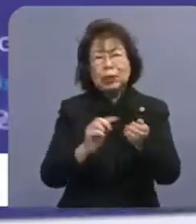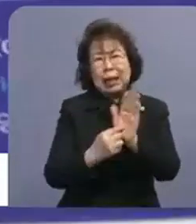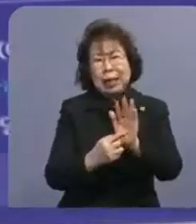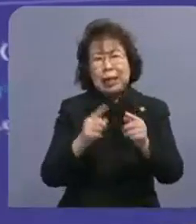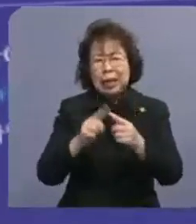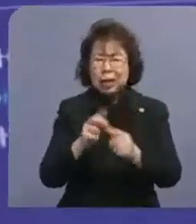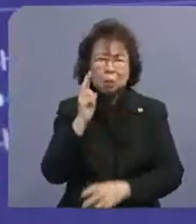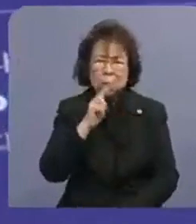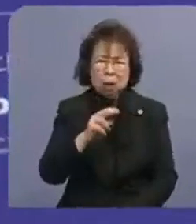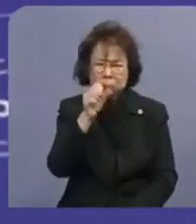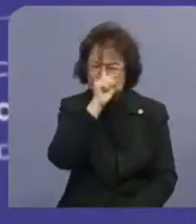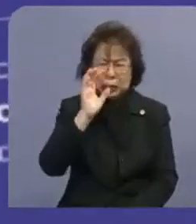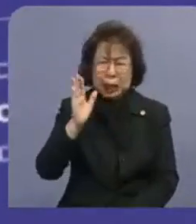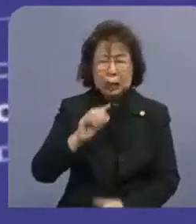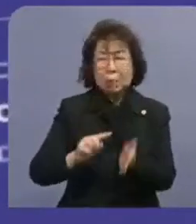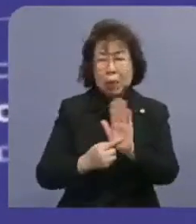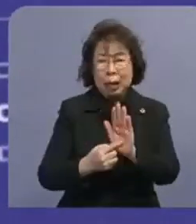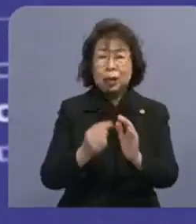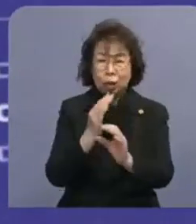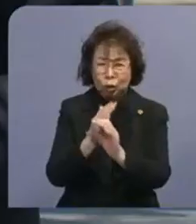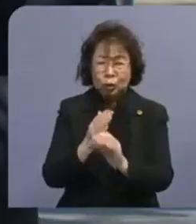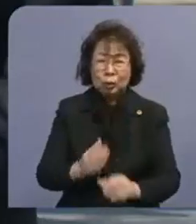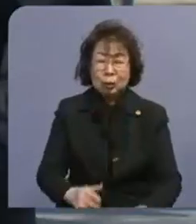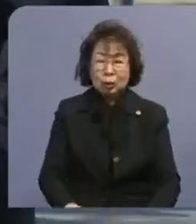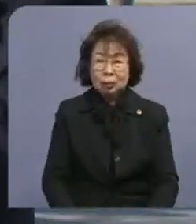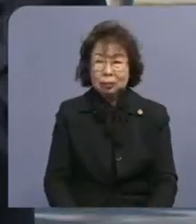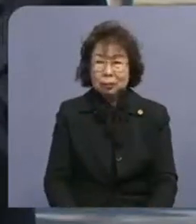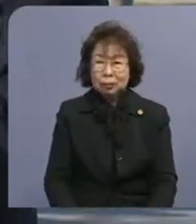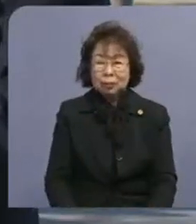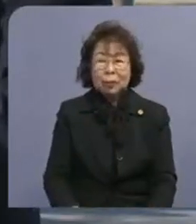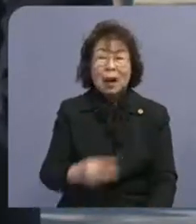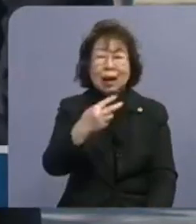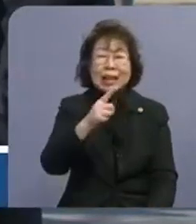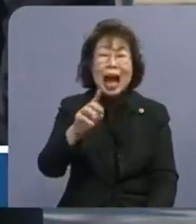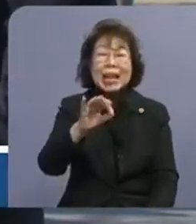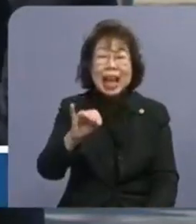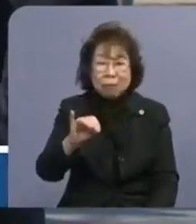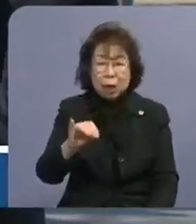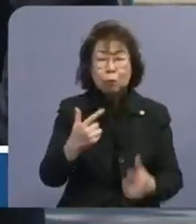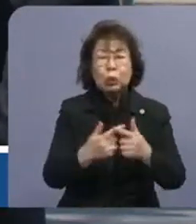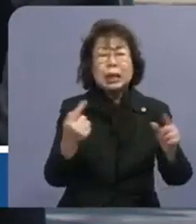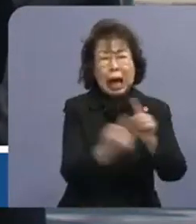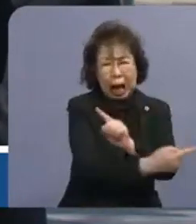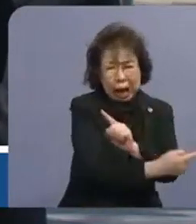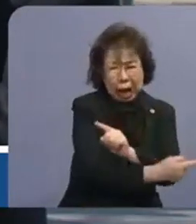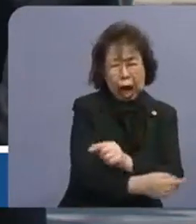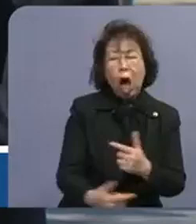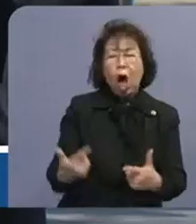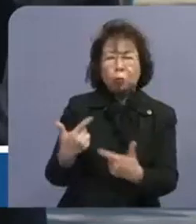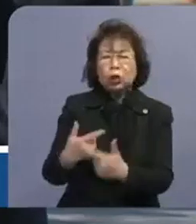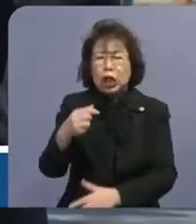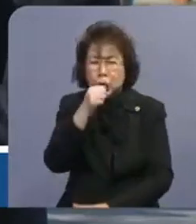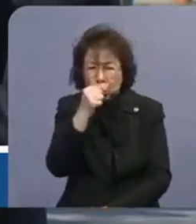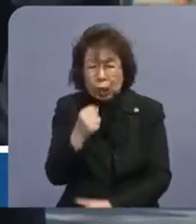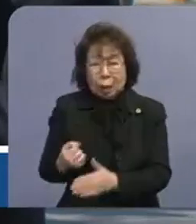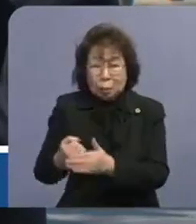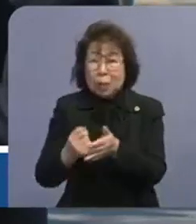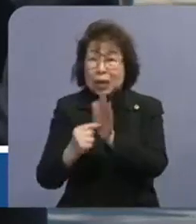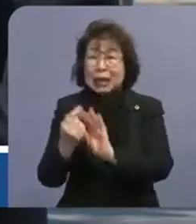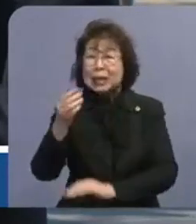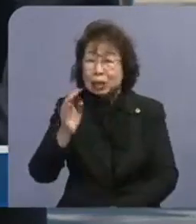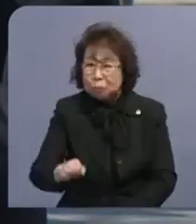부정적인 여론이 나오고 있습니다 다이나믹 부산을 대체할 새로운 슬로건 부산 이즈쿠시 결정됐지만